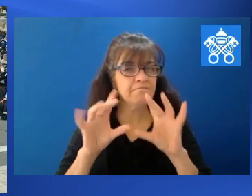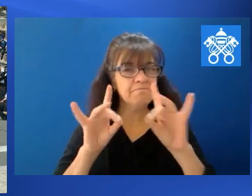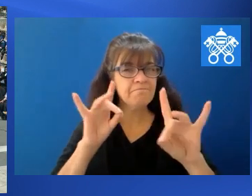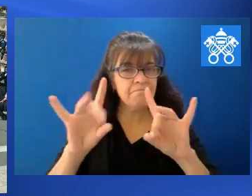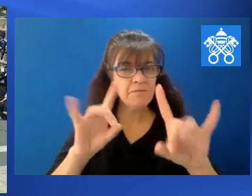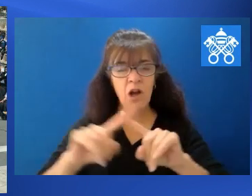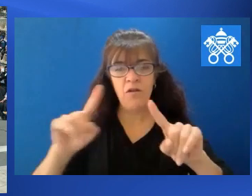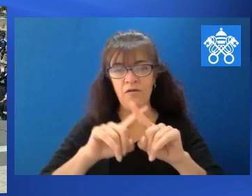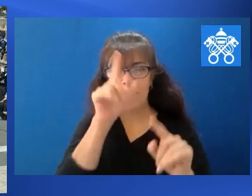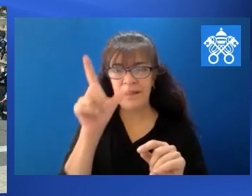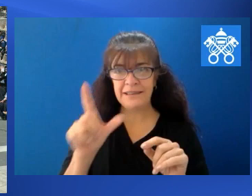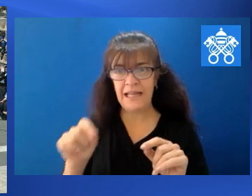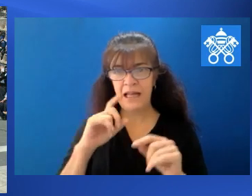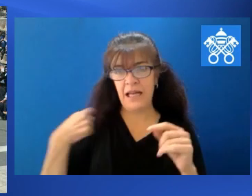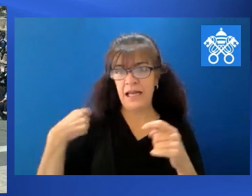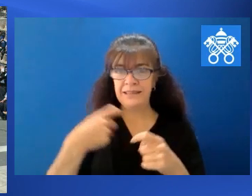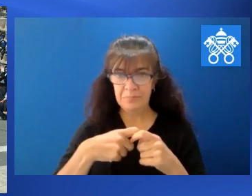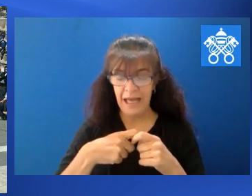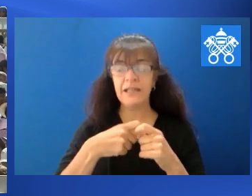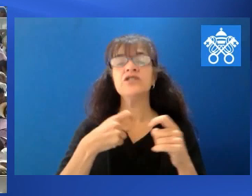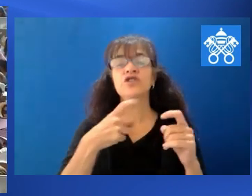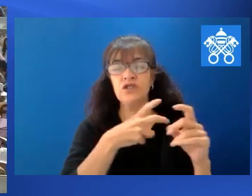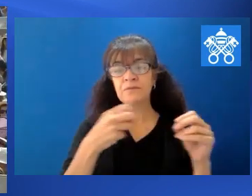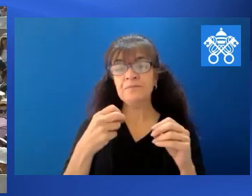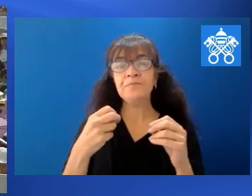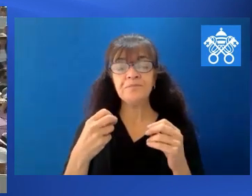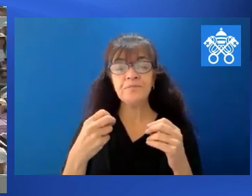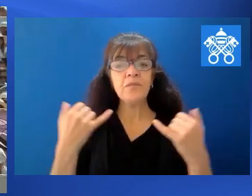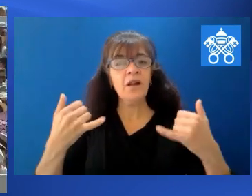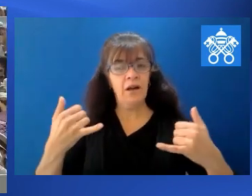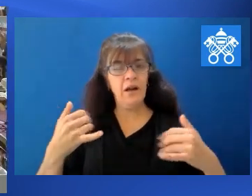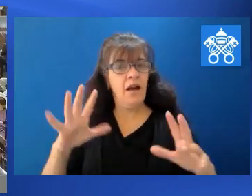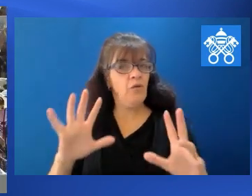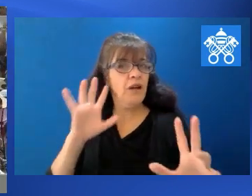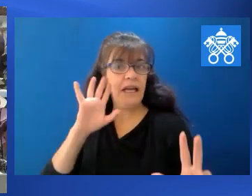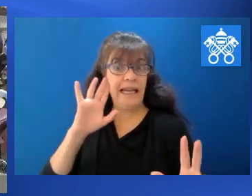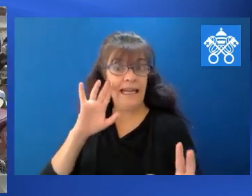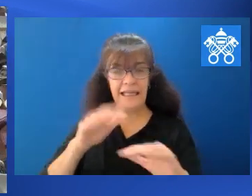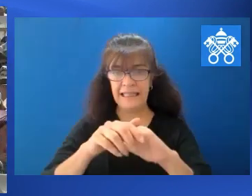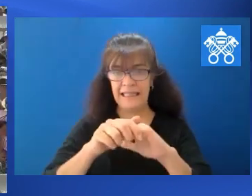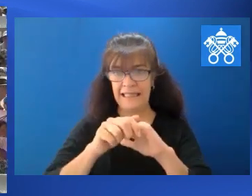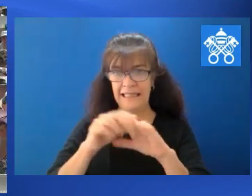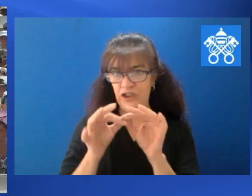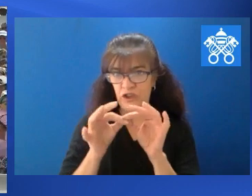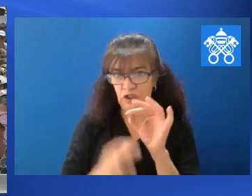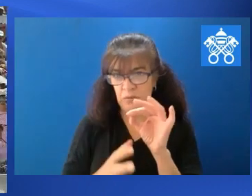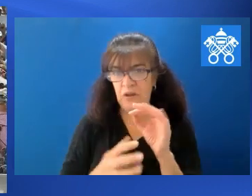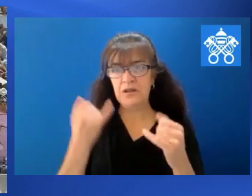St. Peter's Square. الصليب الذي هو جزء لا يتجزأ من الرسالة